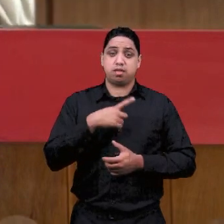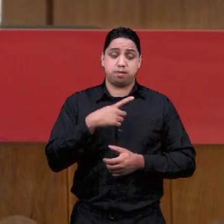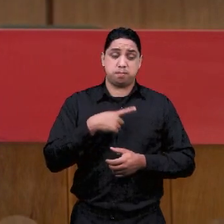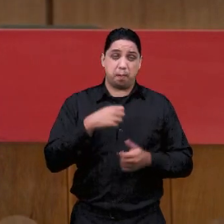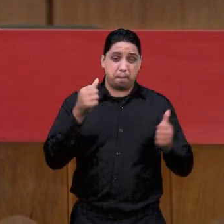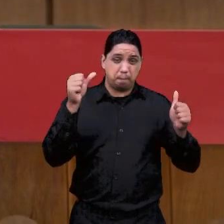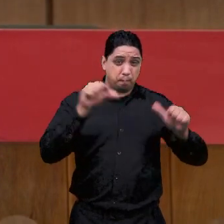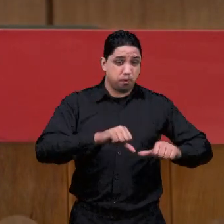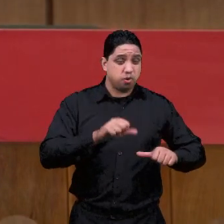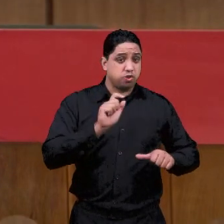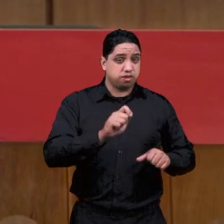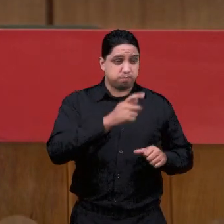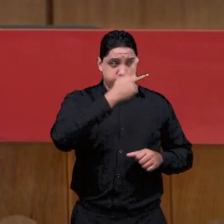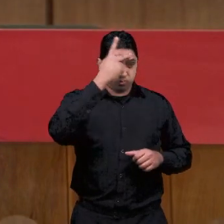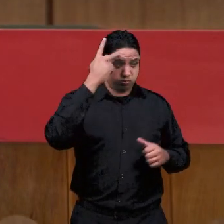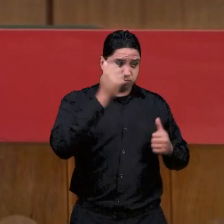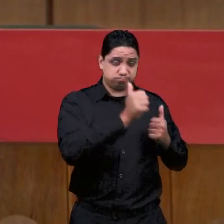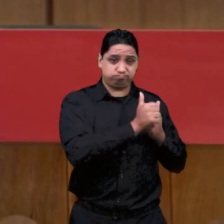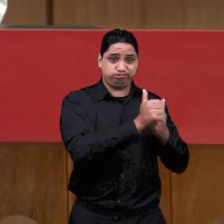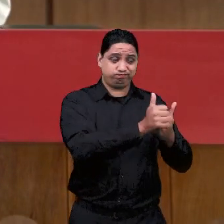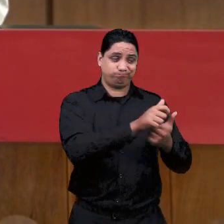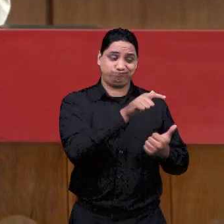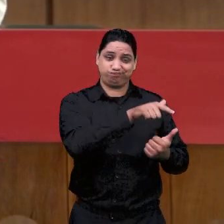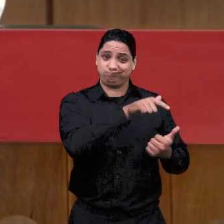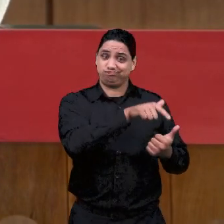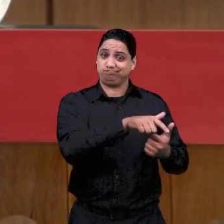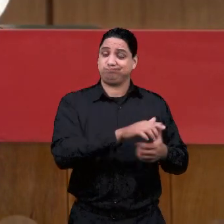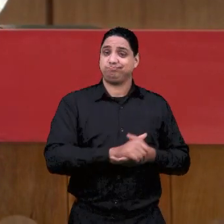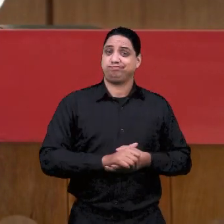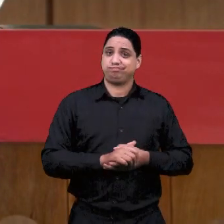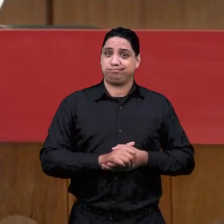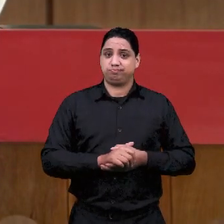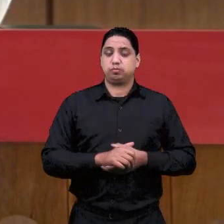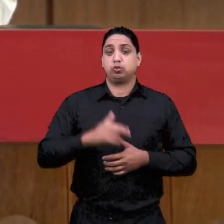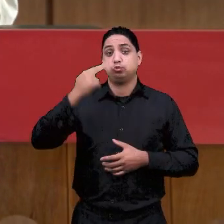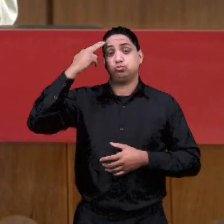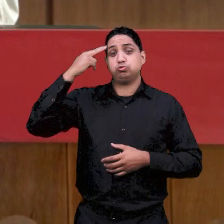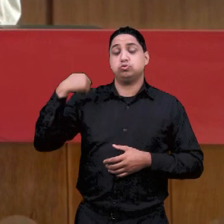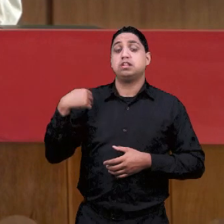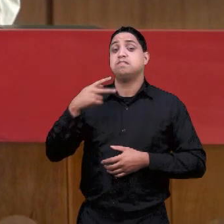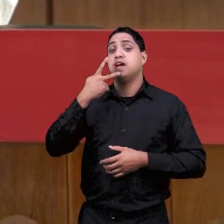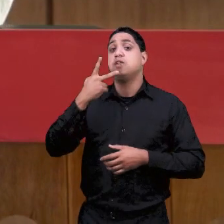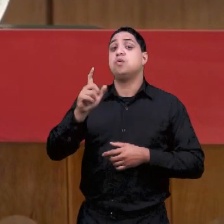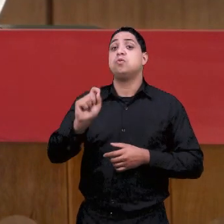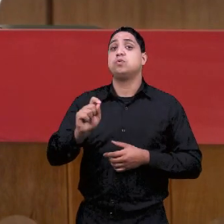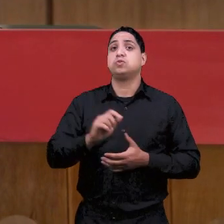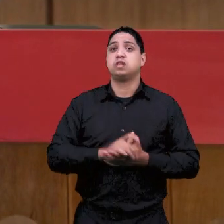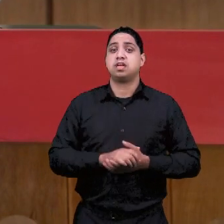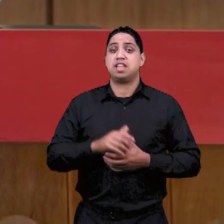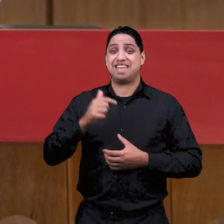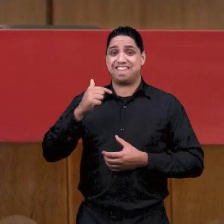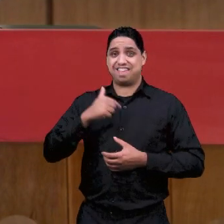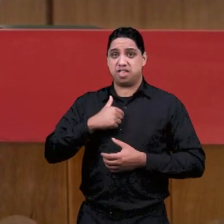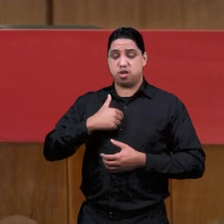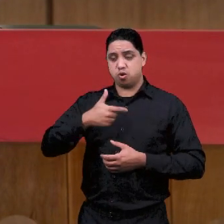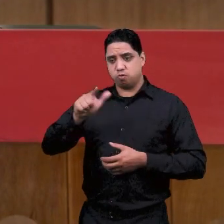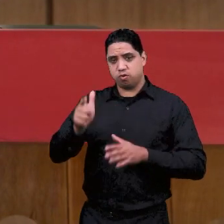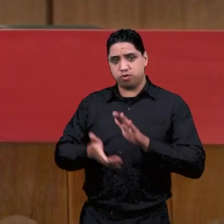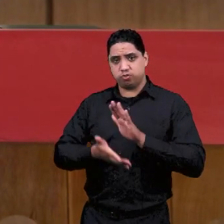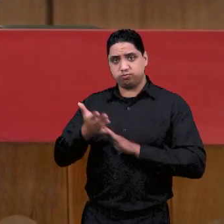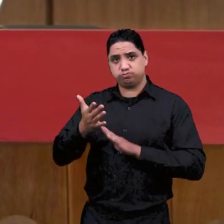qui accompagnent. Ça, c'est le problème. Joseph a dit, je vais partir, je vais mourir.